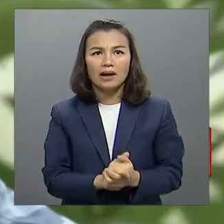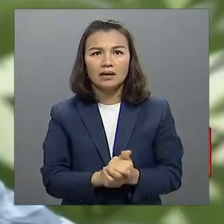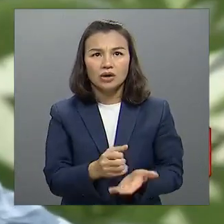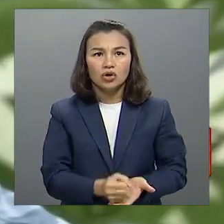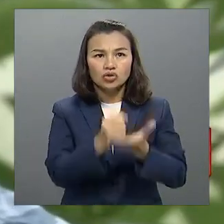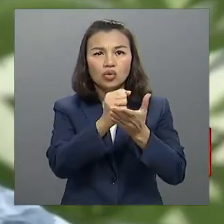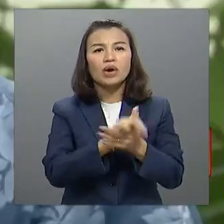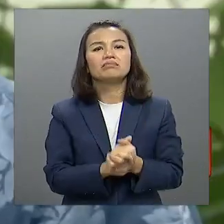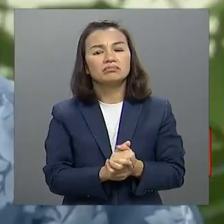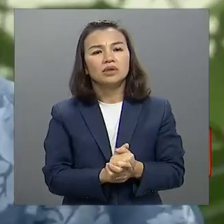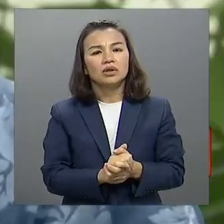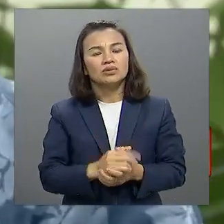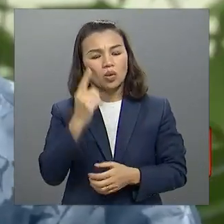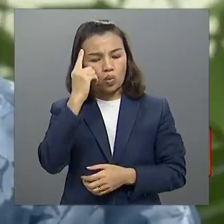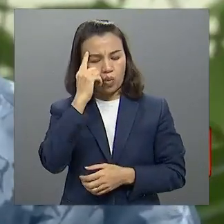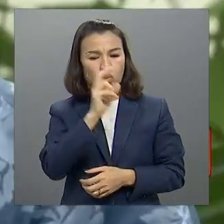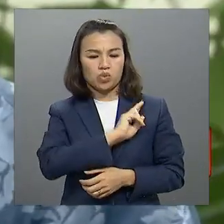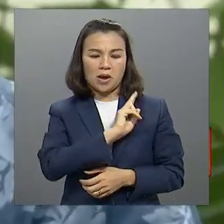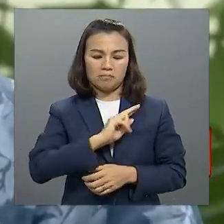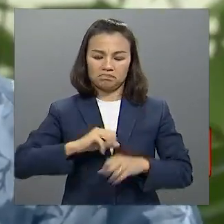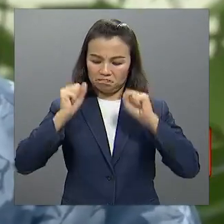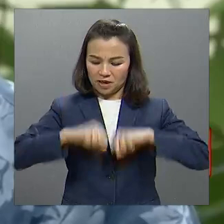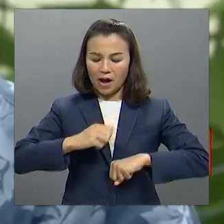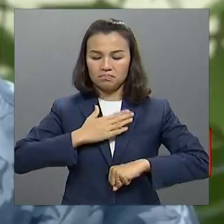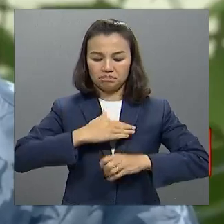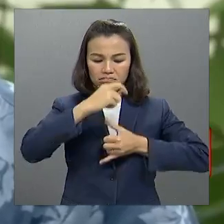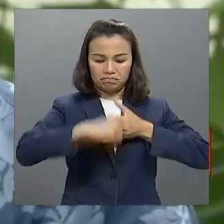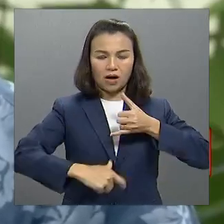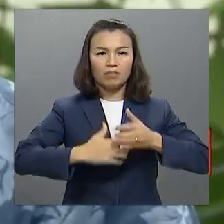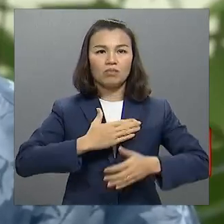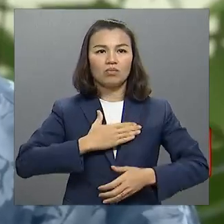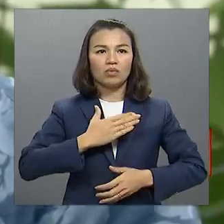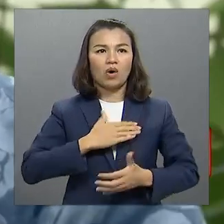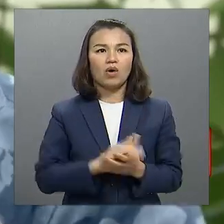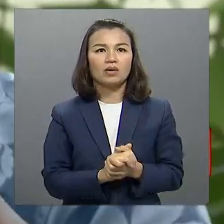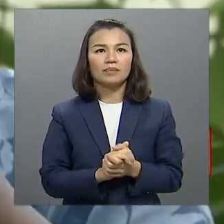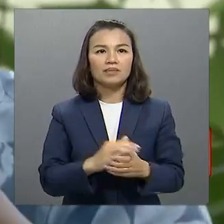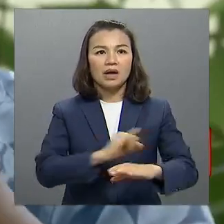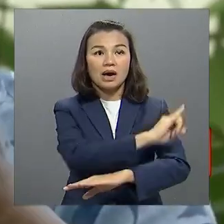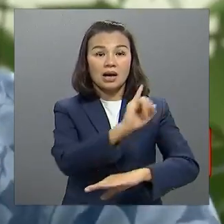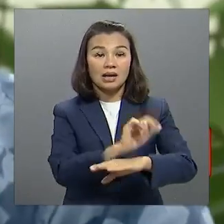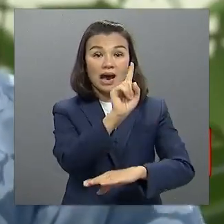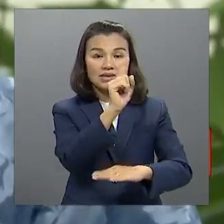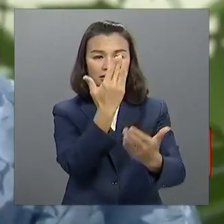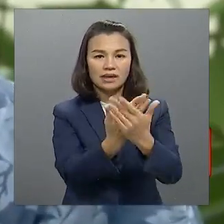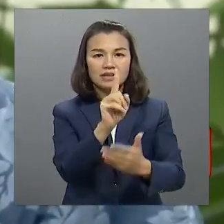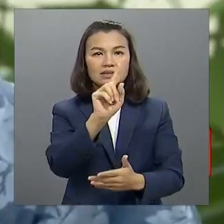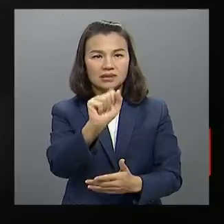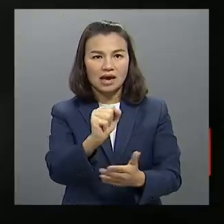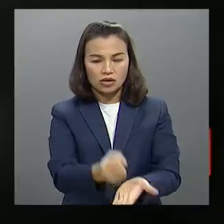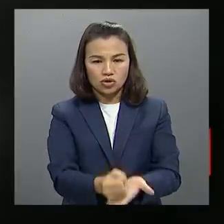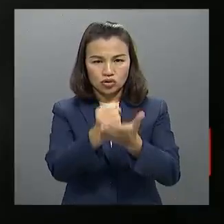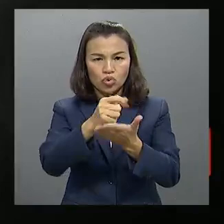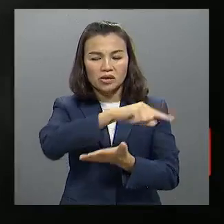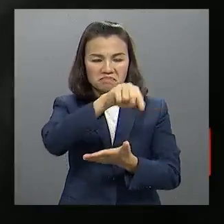พของเขามันก็เลยคิดว่าหนึ่งไร่หนึ่งแสนเนี่ยมันคือแรงจูงใจให้คนอยากทำงาน